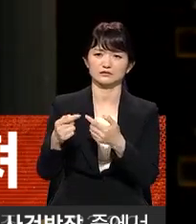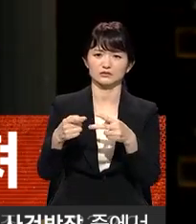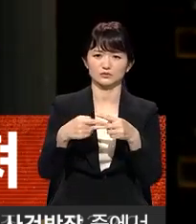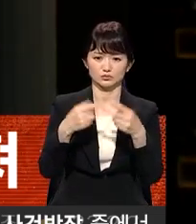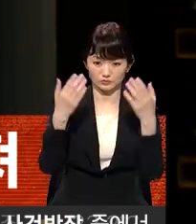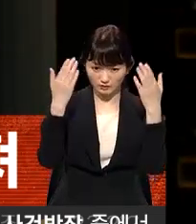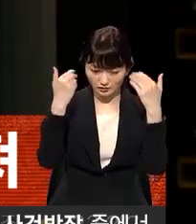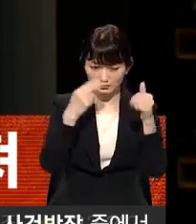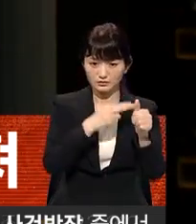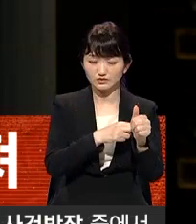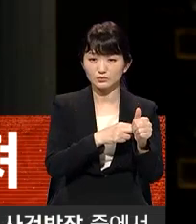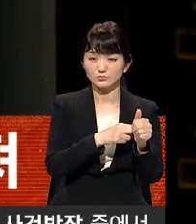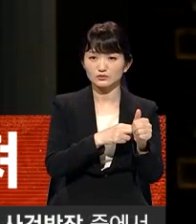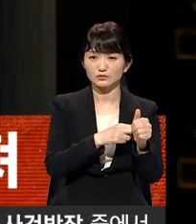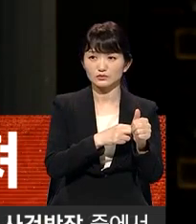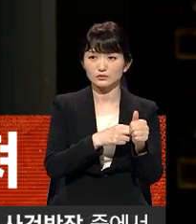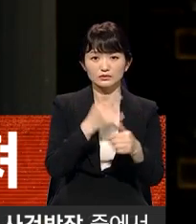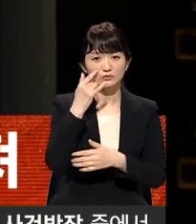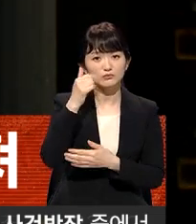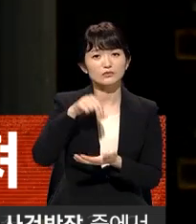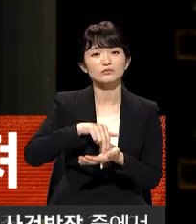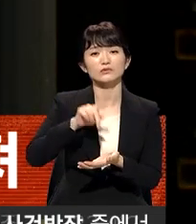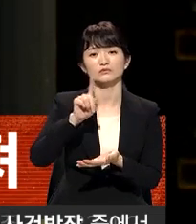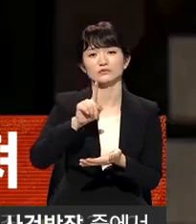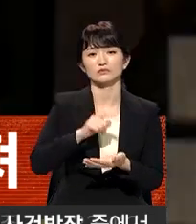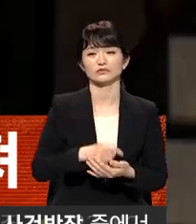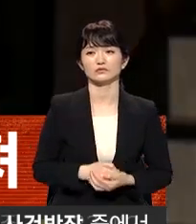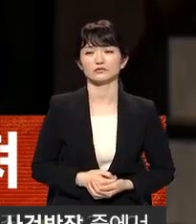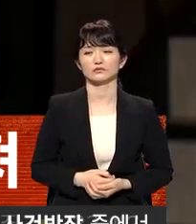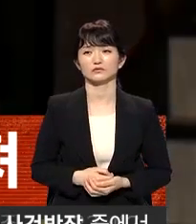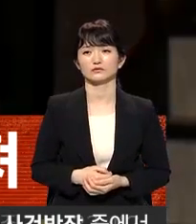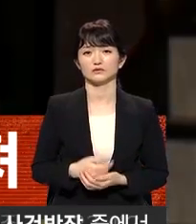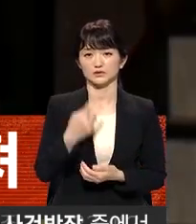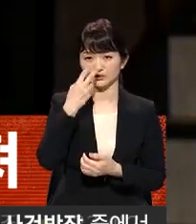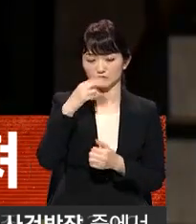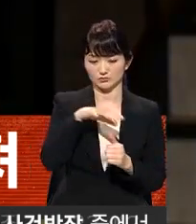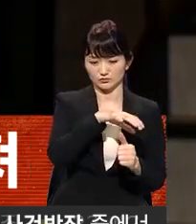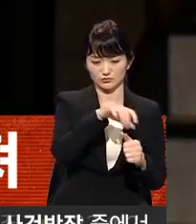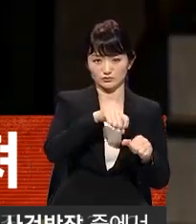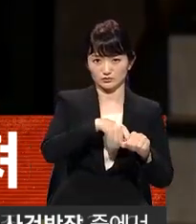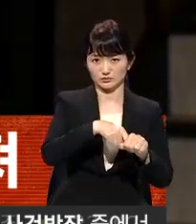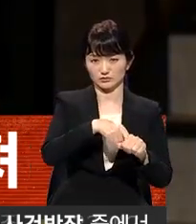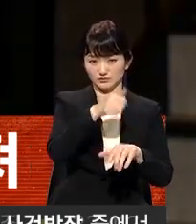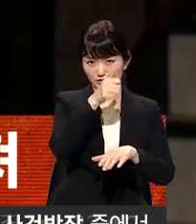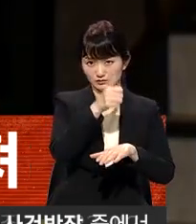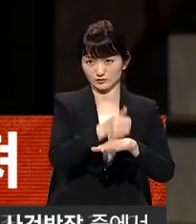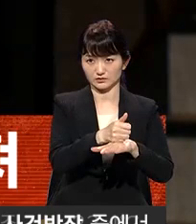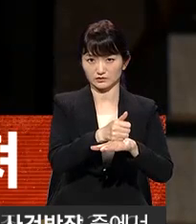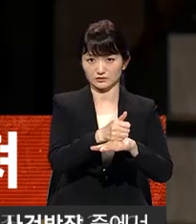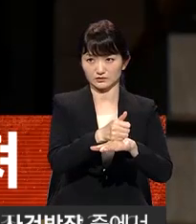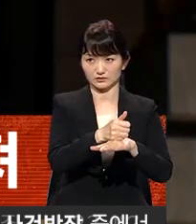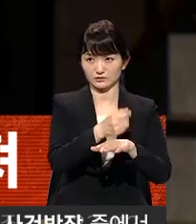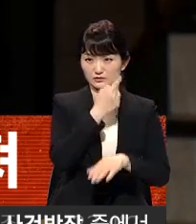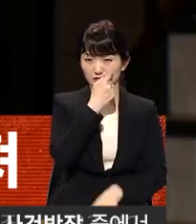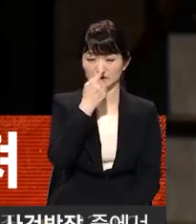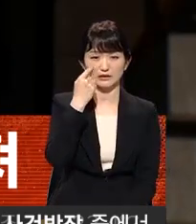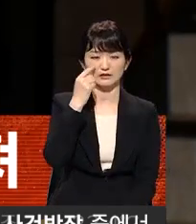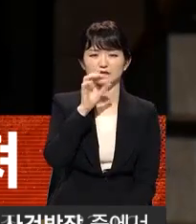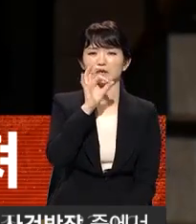초등학교 교사입니다 학부모님을 어떻게 하겠어요 사실 이제 보호처분의 그 결과 그 어떤 확인을